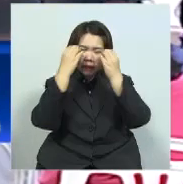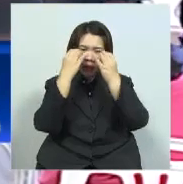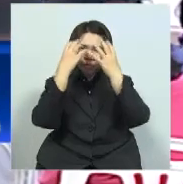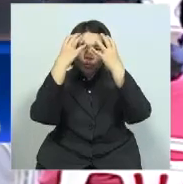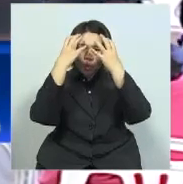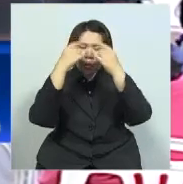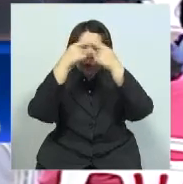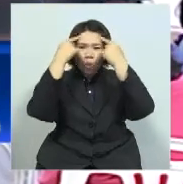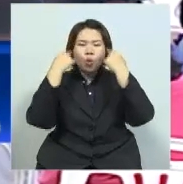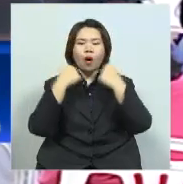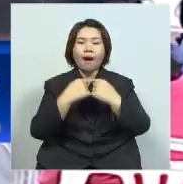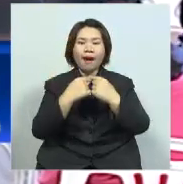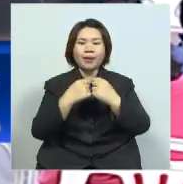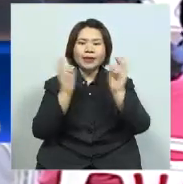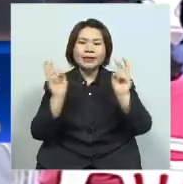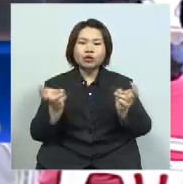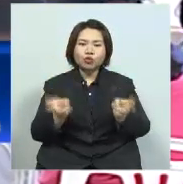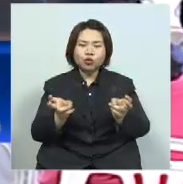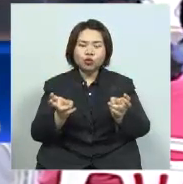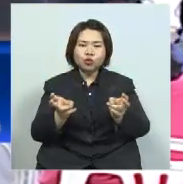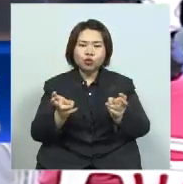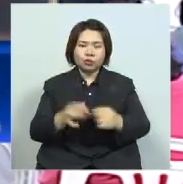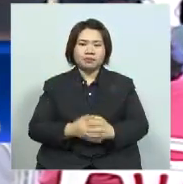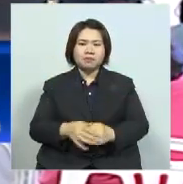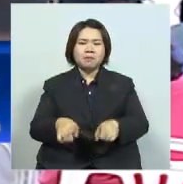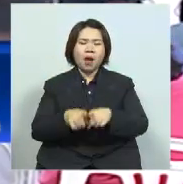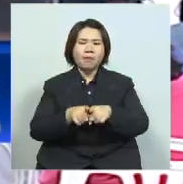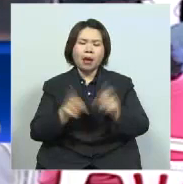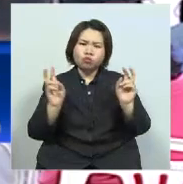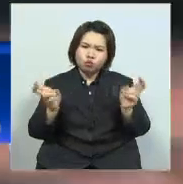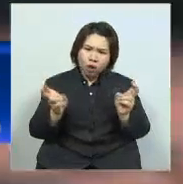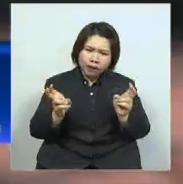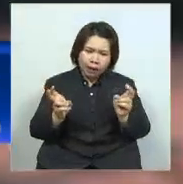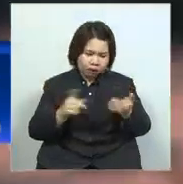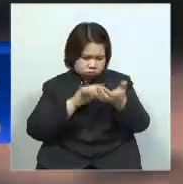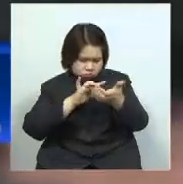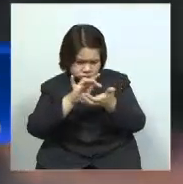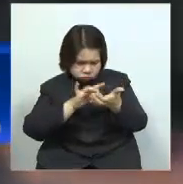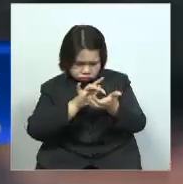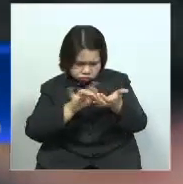ๆใช่ไหมหน้ากลมๆตาโตๆใช่ไหมลูกตาโป๊ะๆแหละเอาไว้ส่องจออย่างเดียวไ